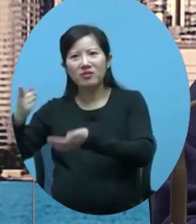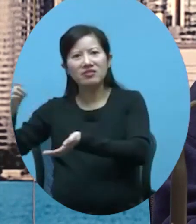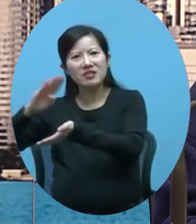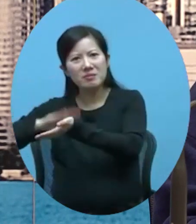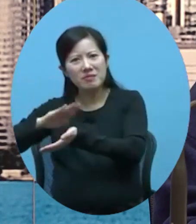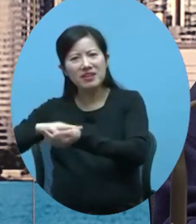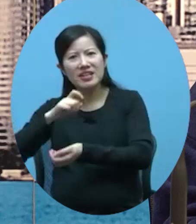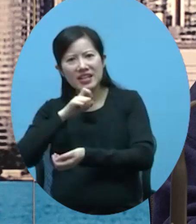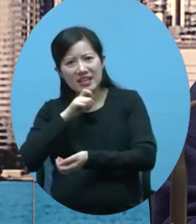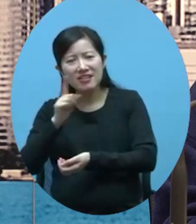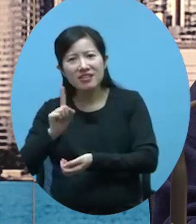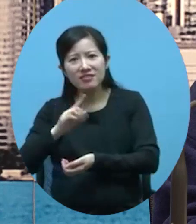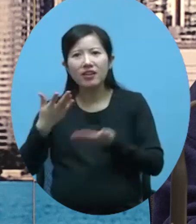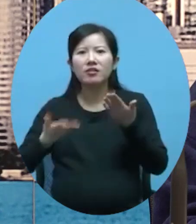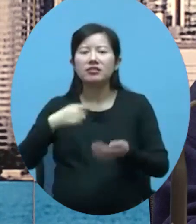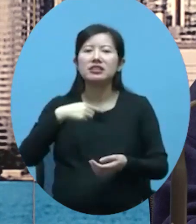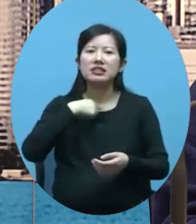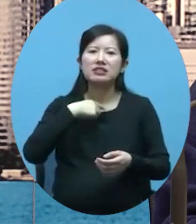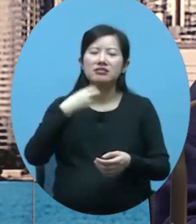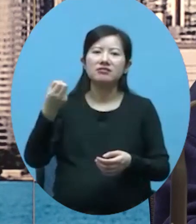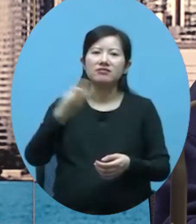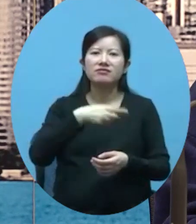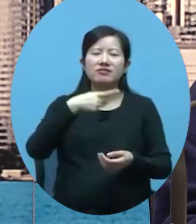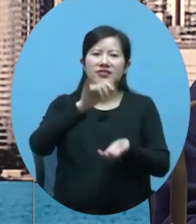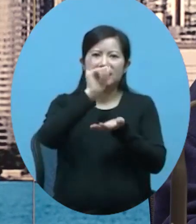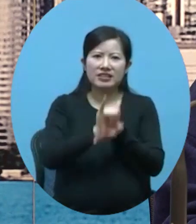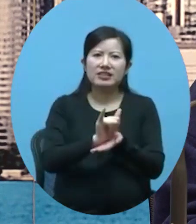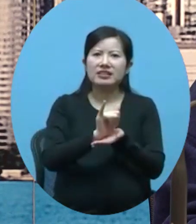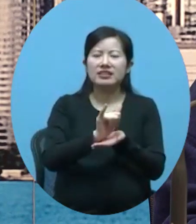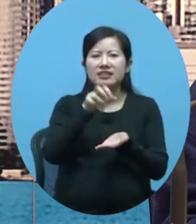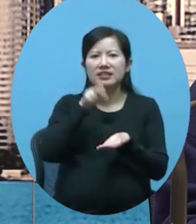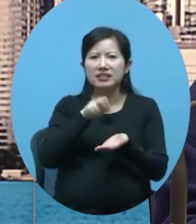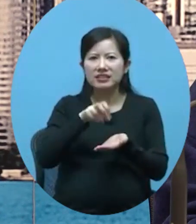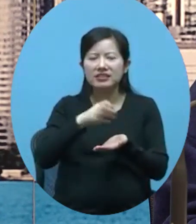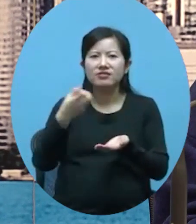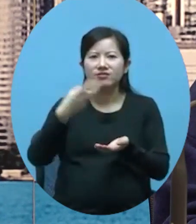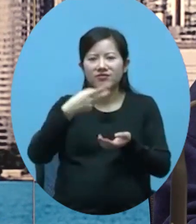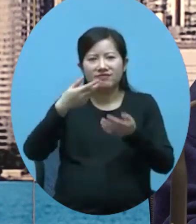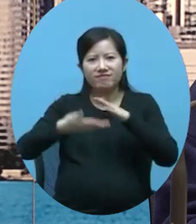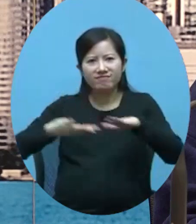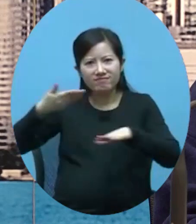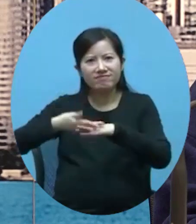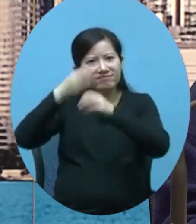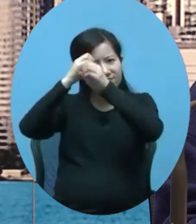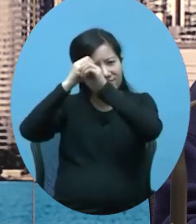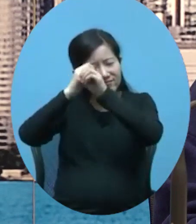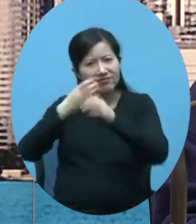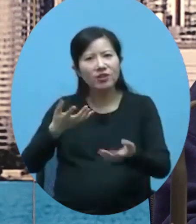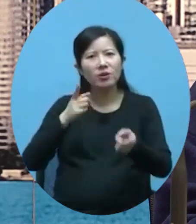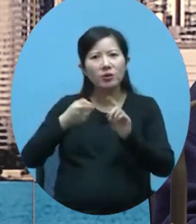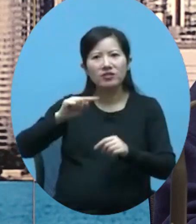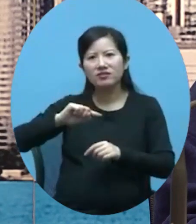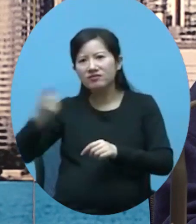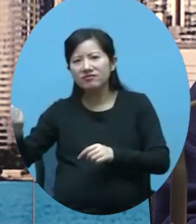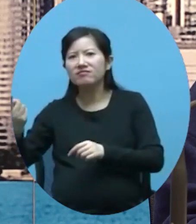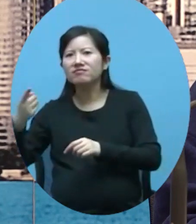的所以他就會作出一個臨床的診斷然後覺得他是不是需要再翻驗還是會驗一下其他東西然後